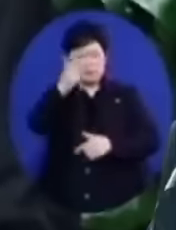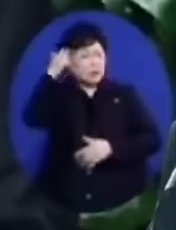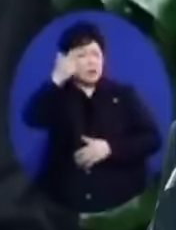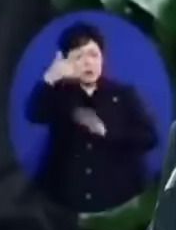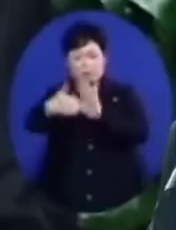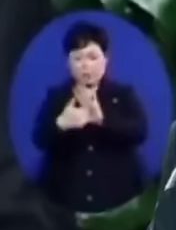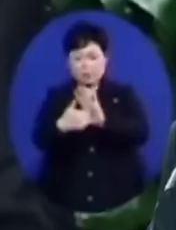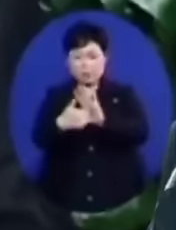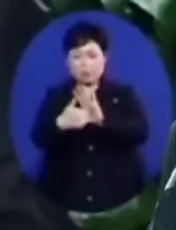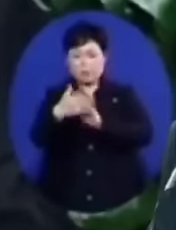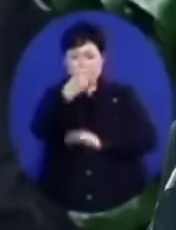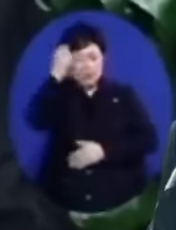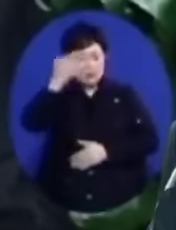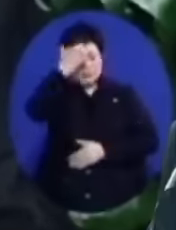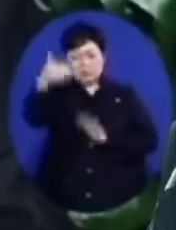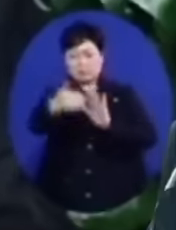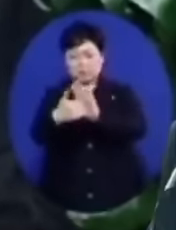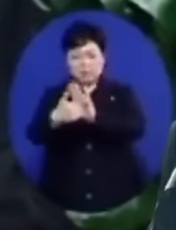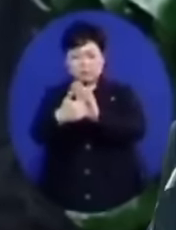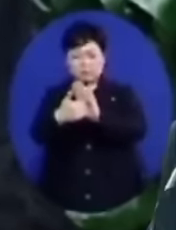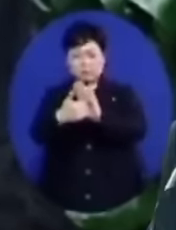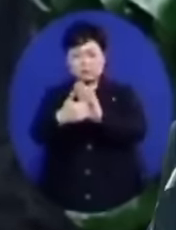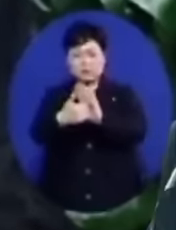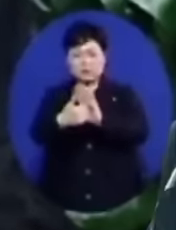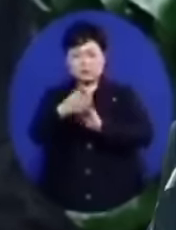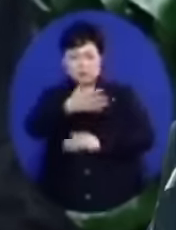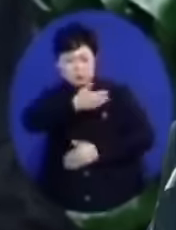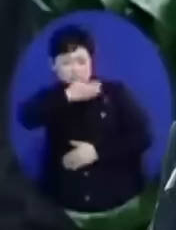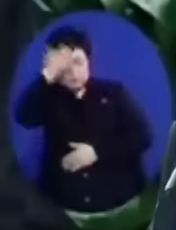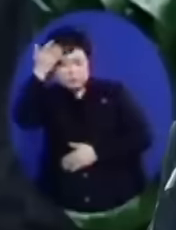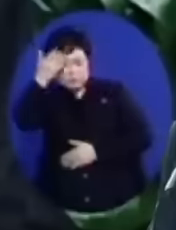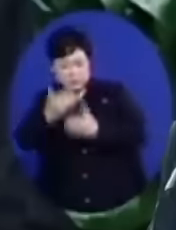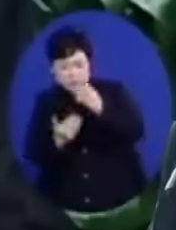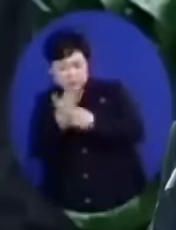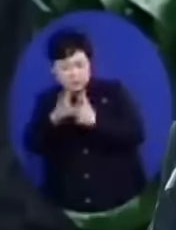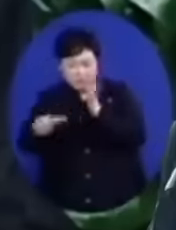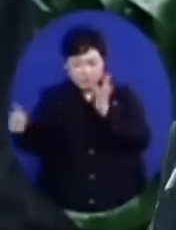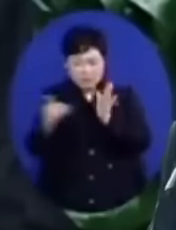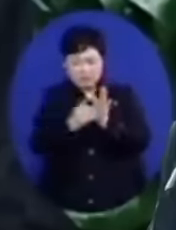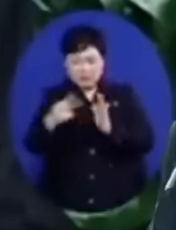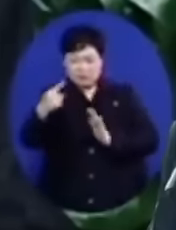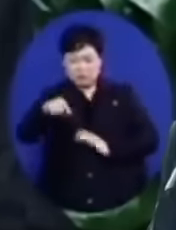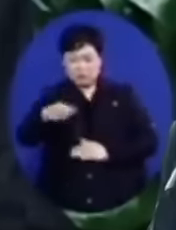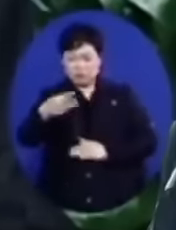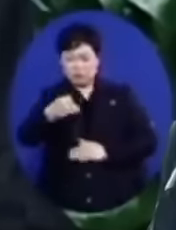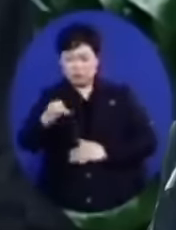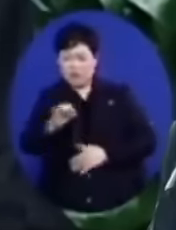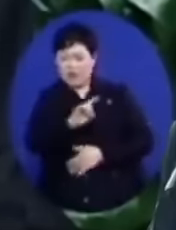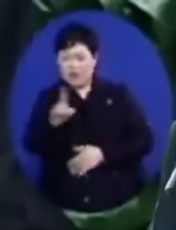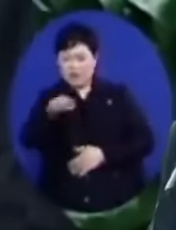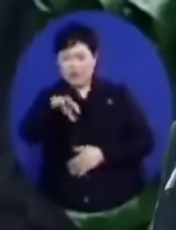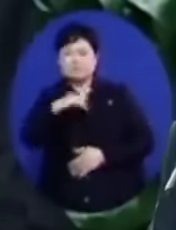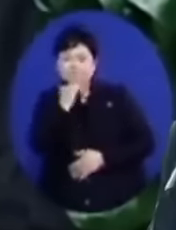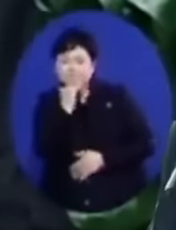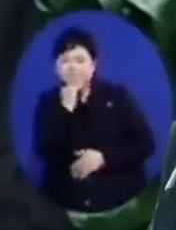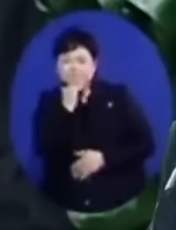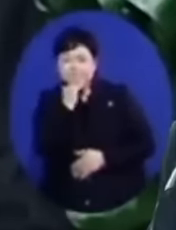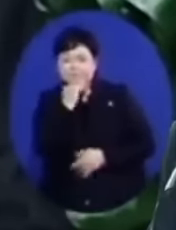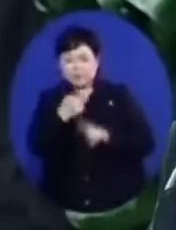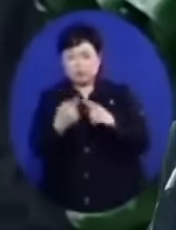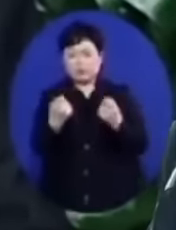맞고 성령이 맞고 못 가게 하고 꿈을 얻을 때까지 들어와 해서 기다리게 만드는 것입니다.